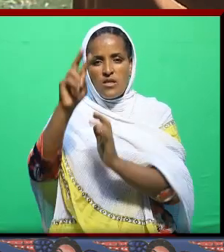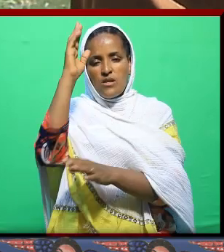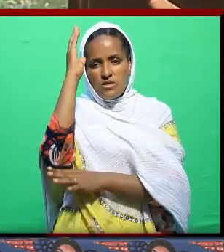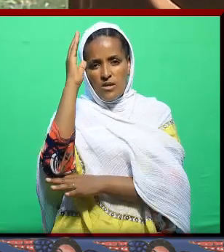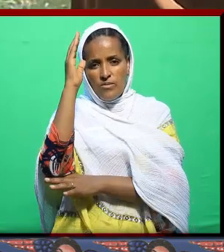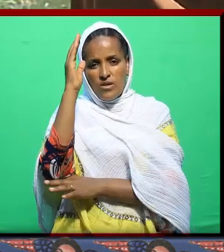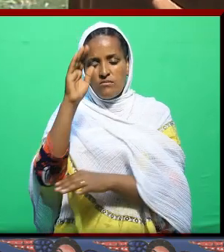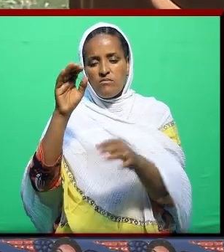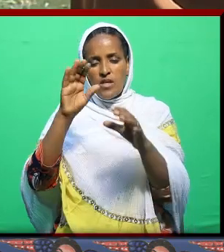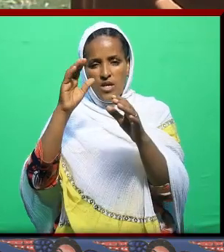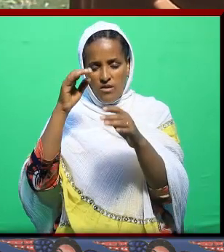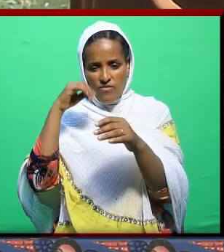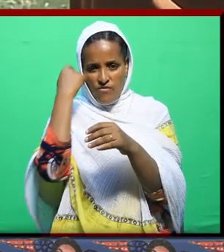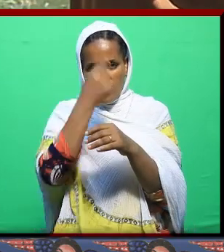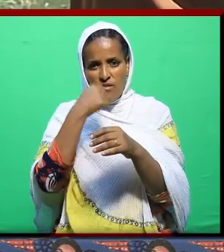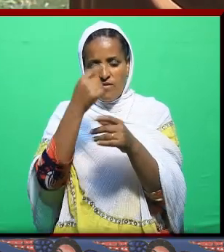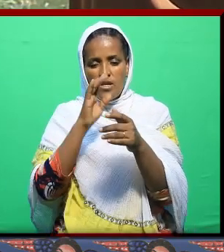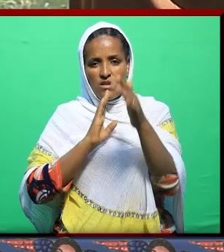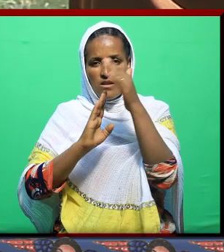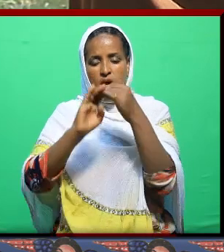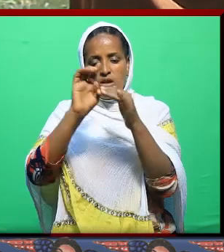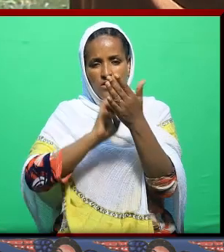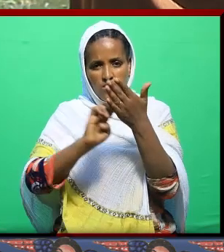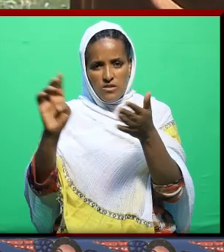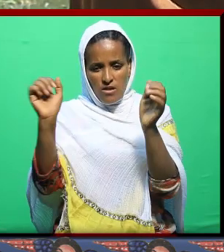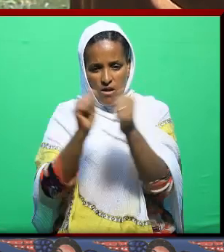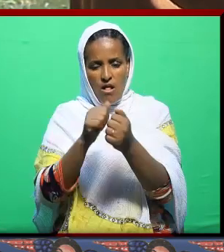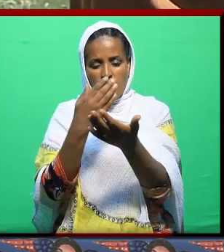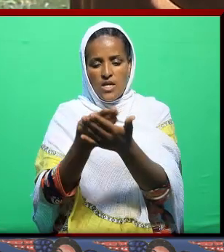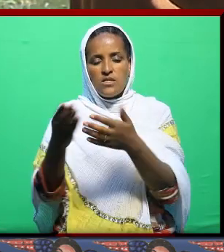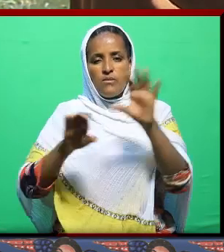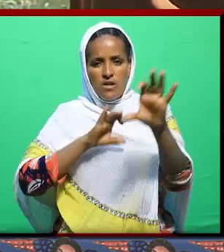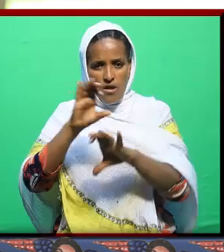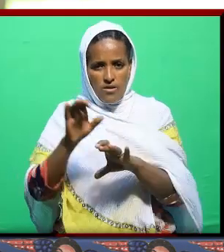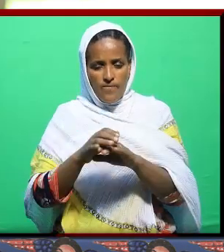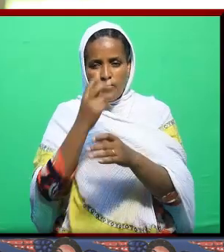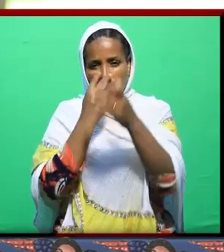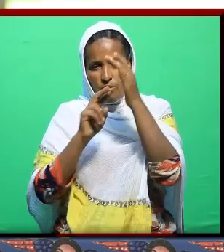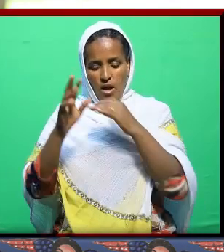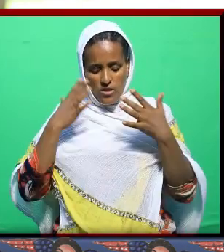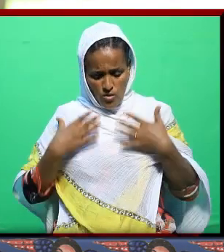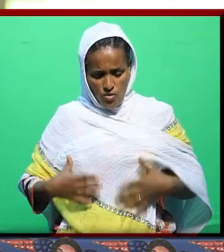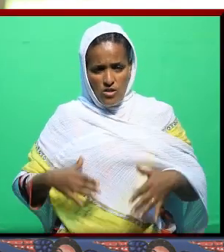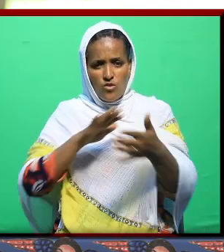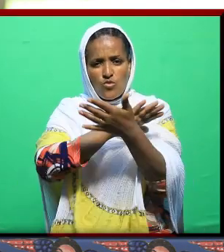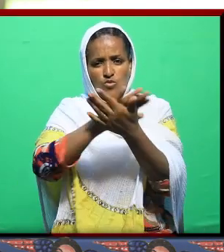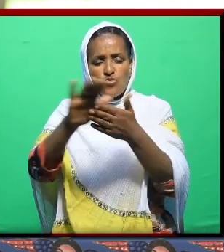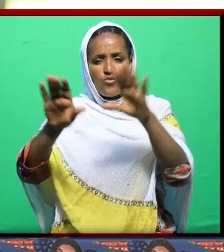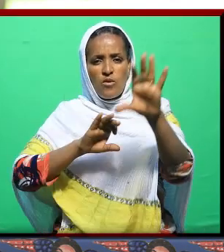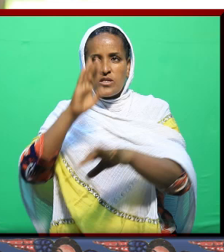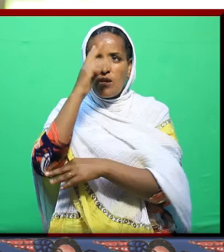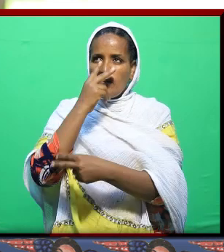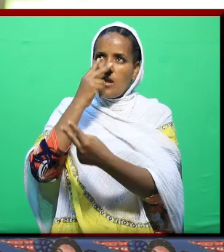ሬወ ነቢያት ለእግዚአብሔር ወተናጸሩ ገጸ በገጽ ትትናን ከቅድስና ጋራ ገንዘብ እናድርግ። ነቢያት ሰውነታቸውን